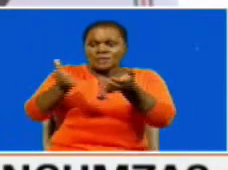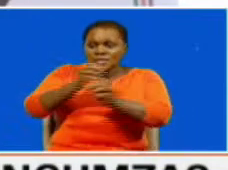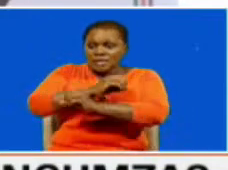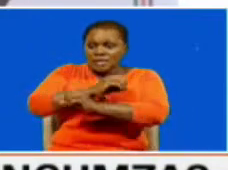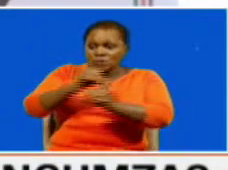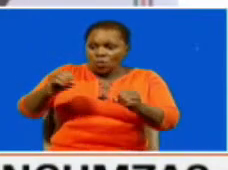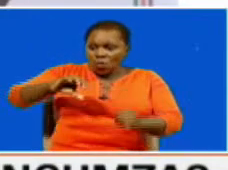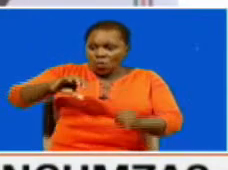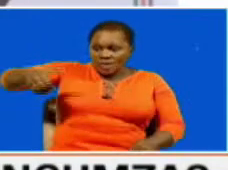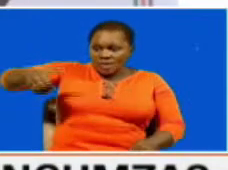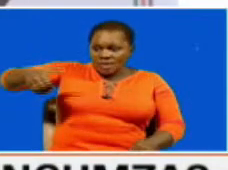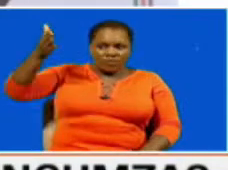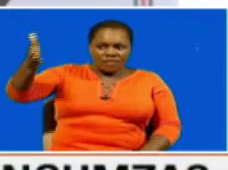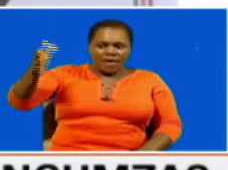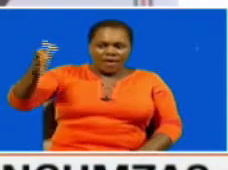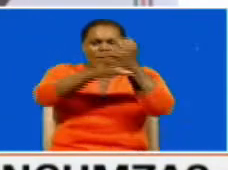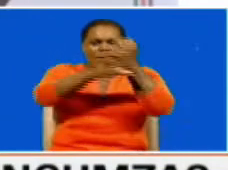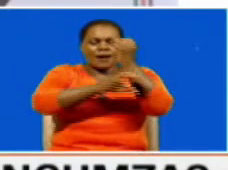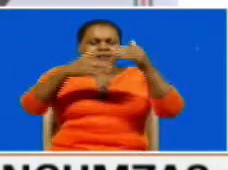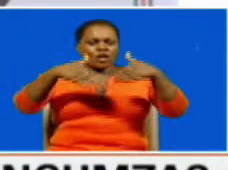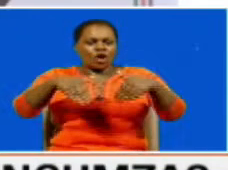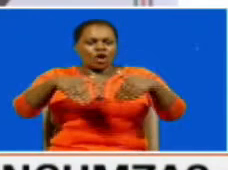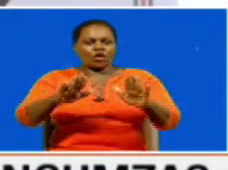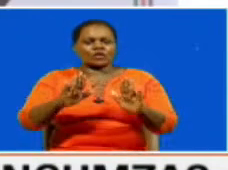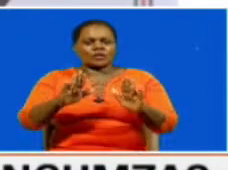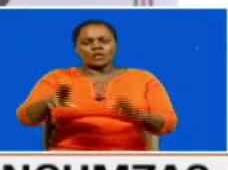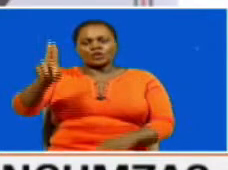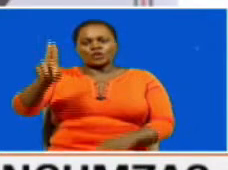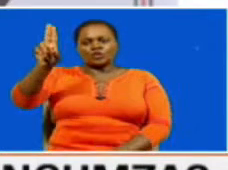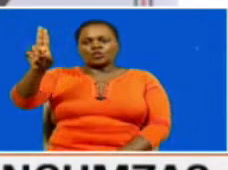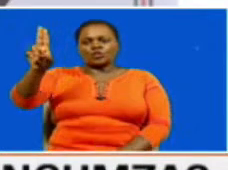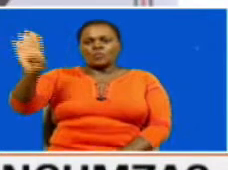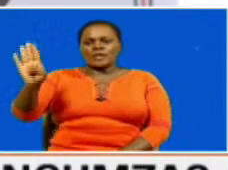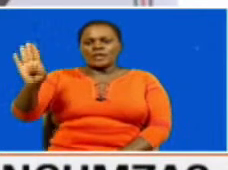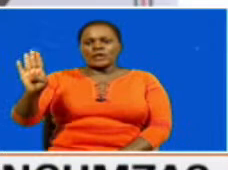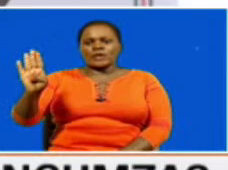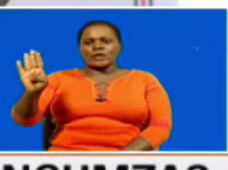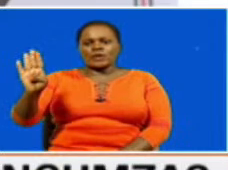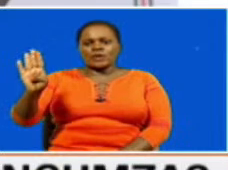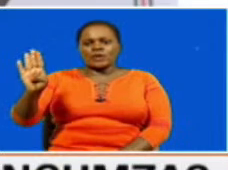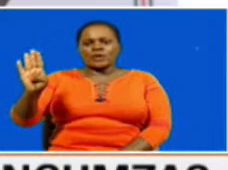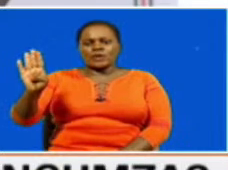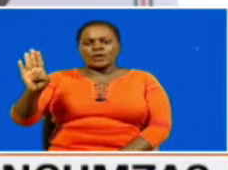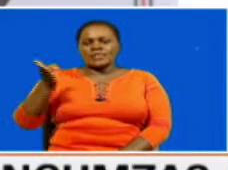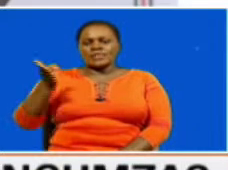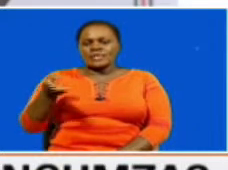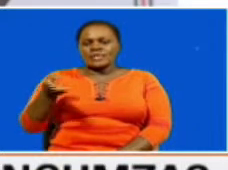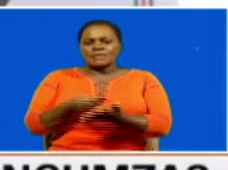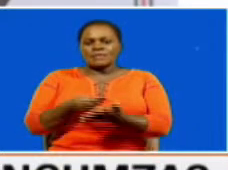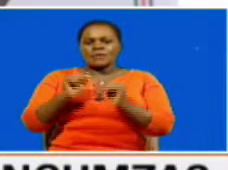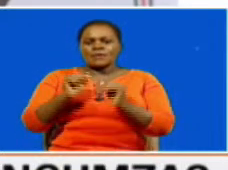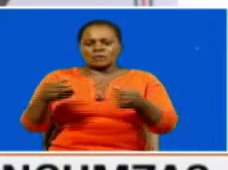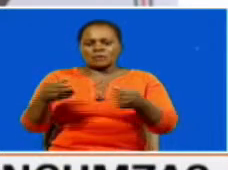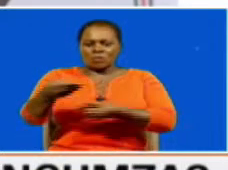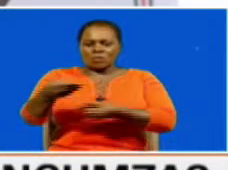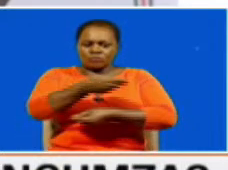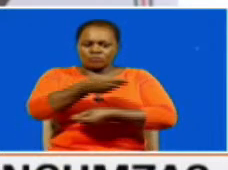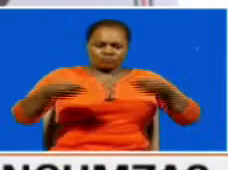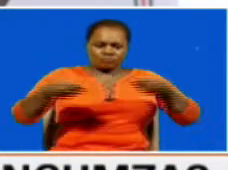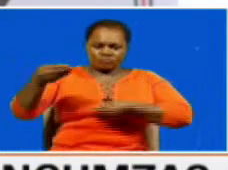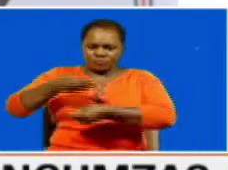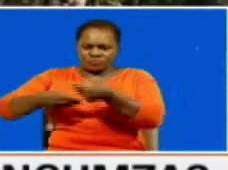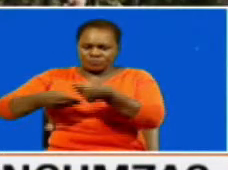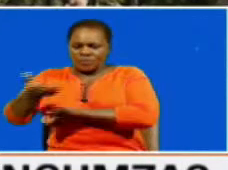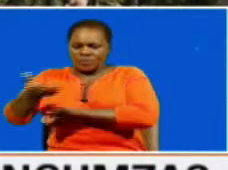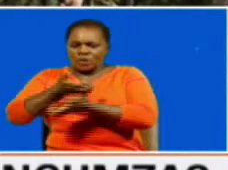the CBD, the country has lost almost 2 billion shillings in terms of business, and this is money that should have been circulating in